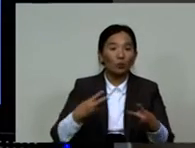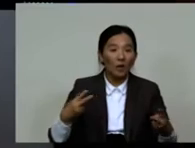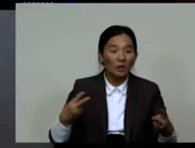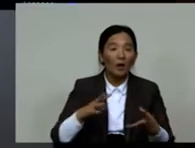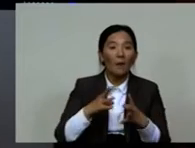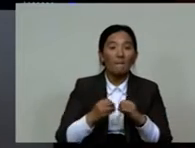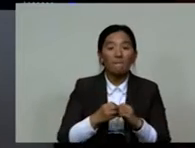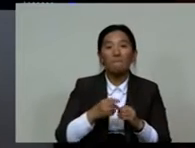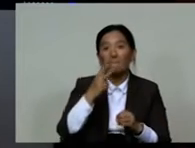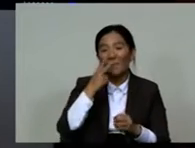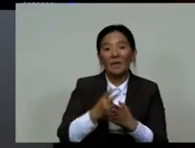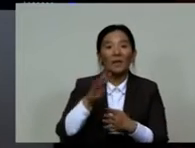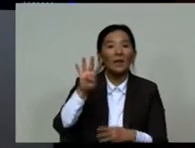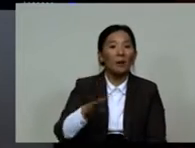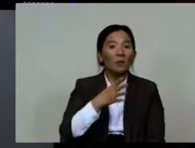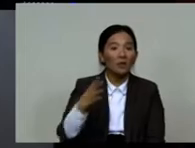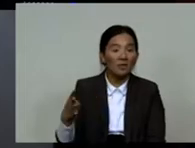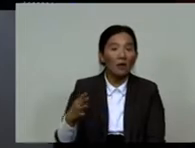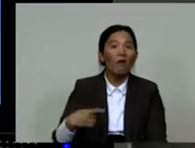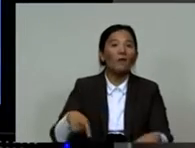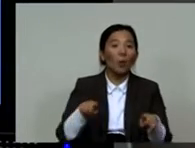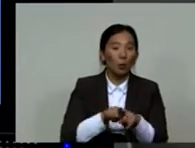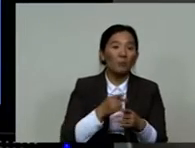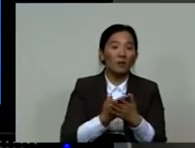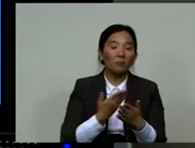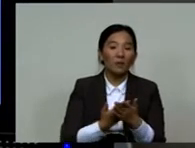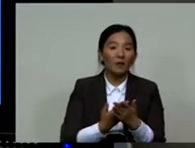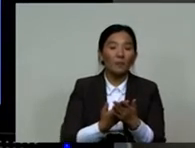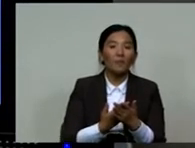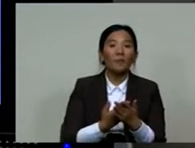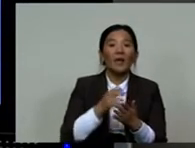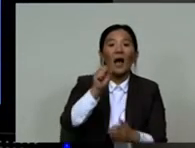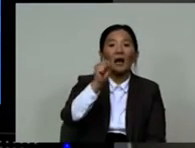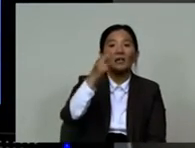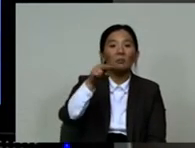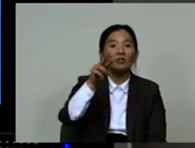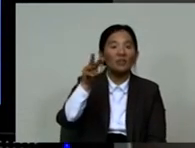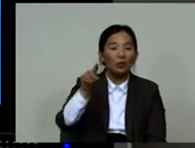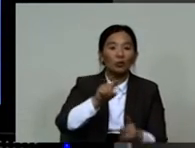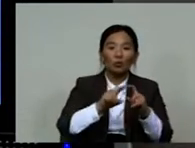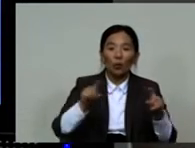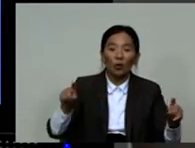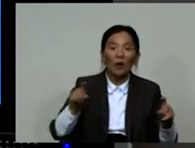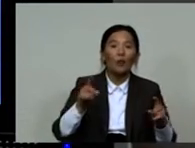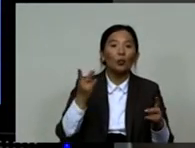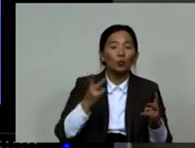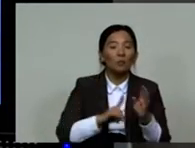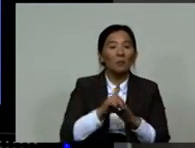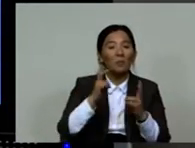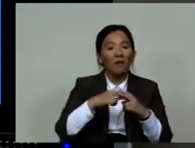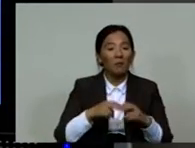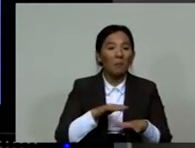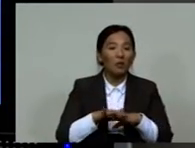таблицы. Посмотрите, вот такой пример. Администрация школы решила проверить математическую